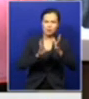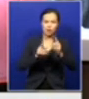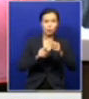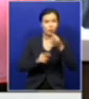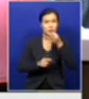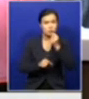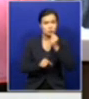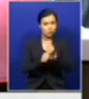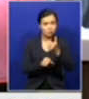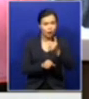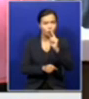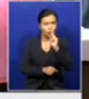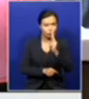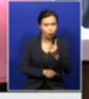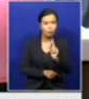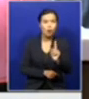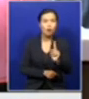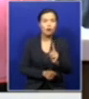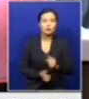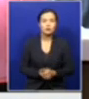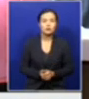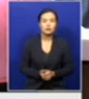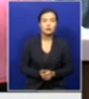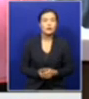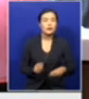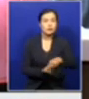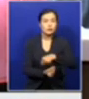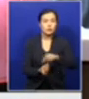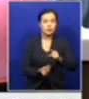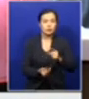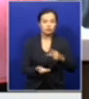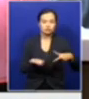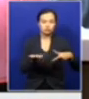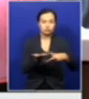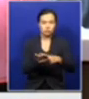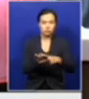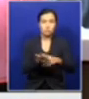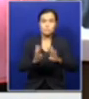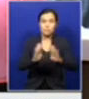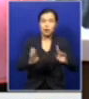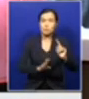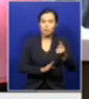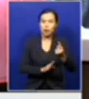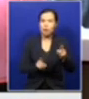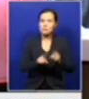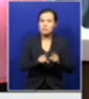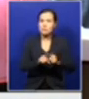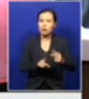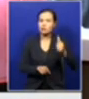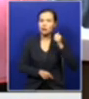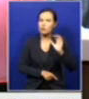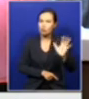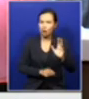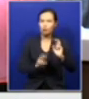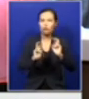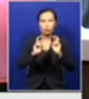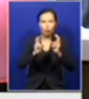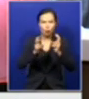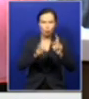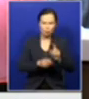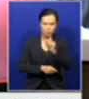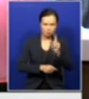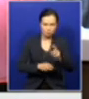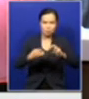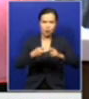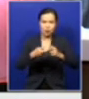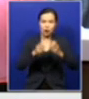รือเปล่าเศรษฐกิจที่หยุดไปค่ะเปิดมาใหม่ก็จะไม่เหมือนเดิมแล้วค่ะนี่จึงถือเป็นโจทย์ใหญ่ของรัฐบาลที่จะต้อง